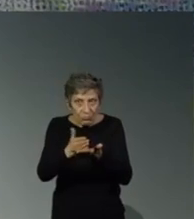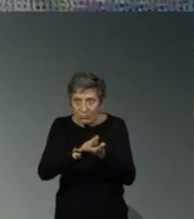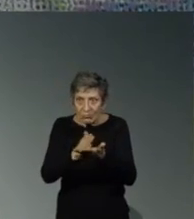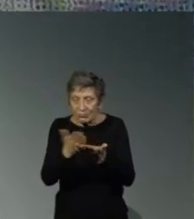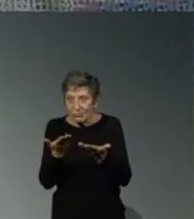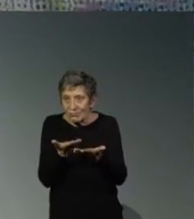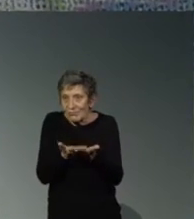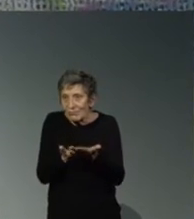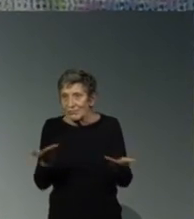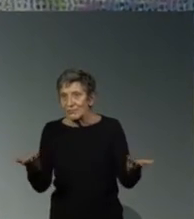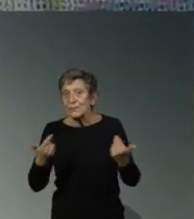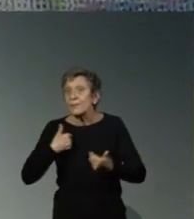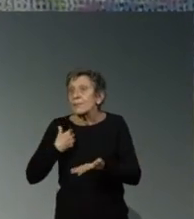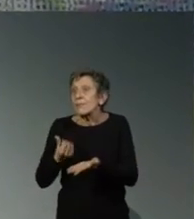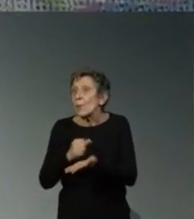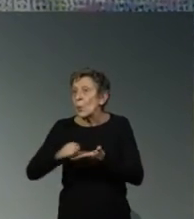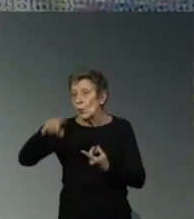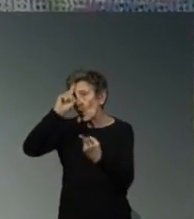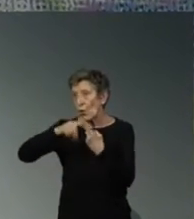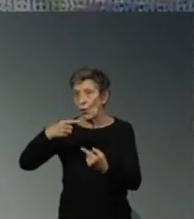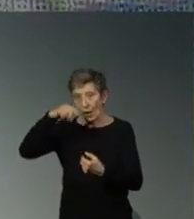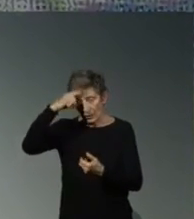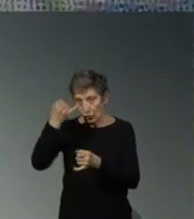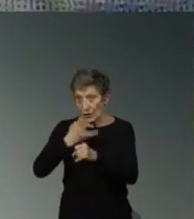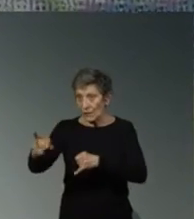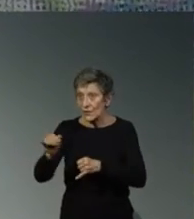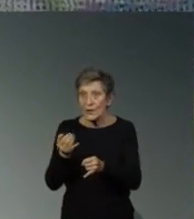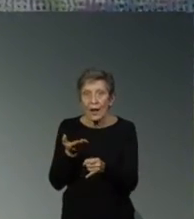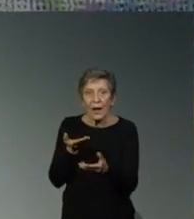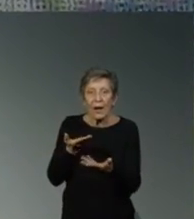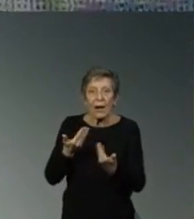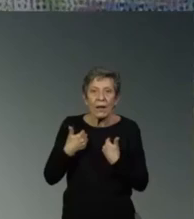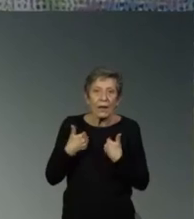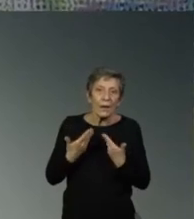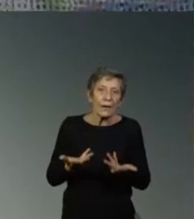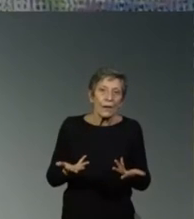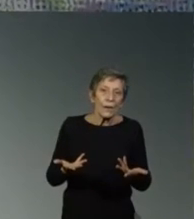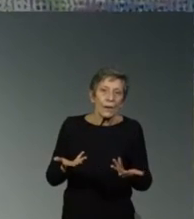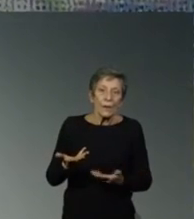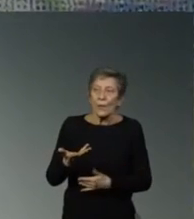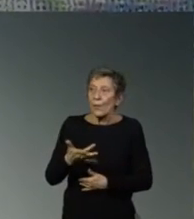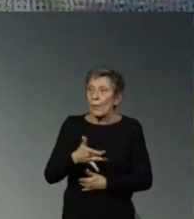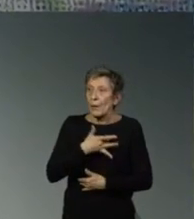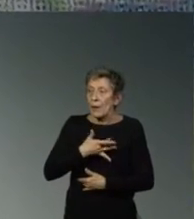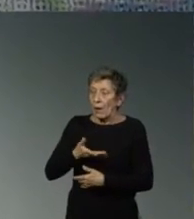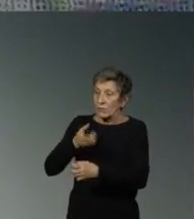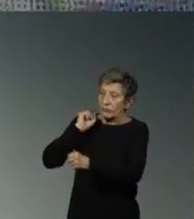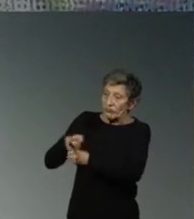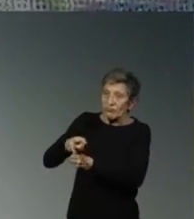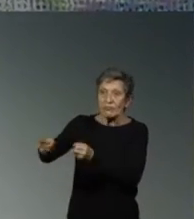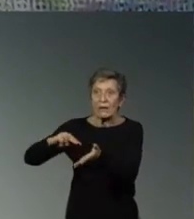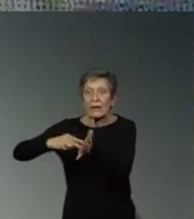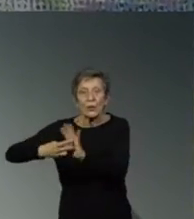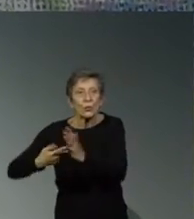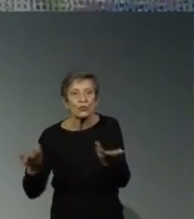Moi, en tant qu'auteur sur l'intelligence artificielle, je ne vais pas m'intéresser à condamner une technologie, ou même si